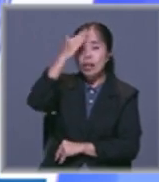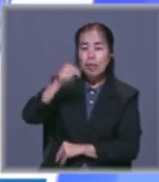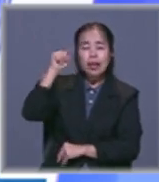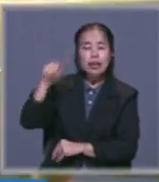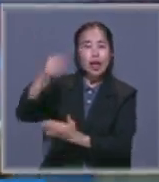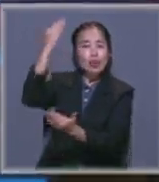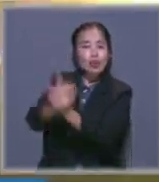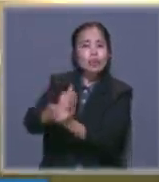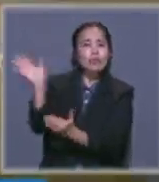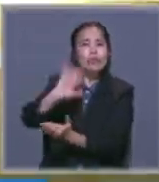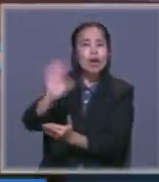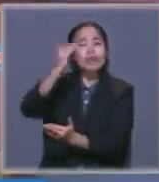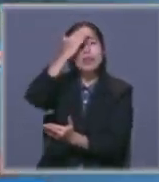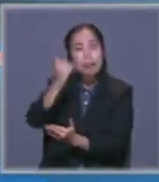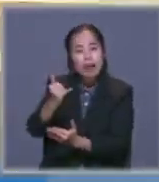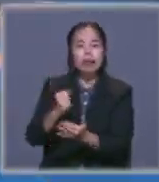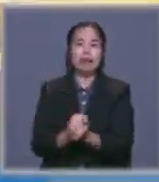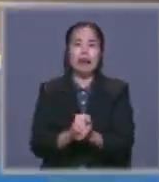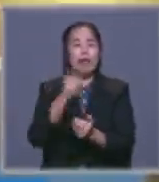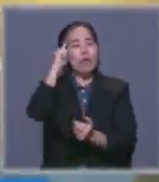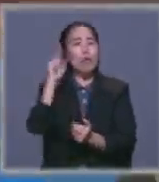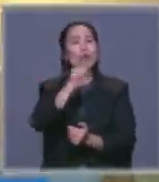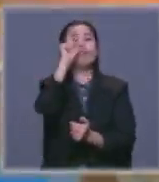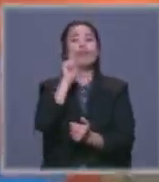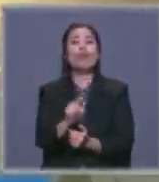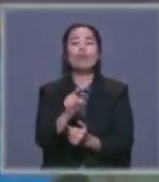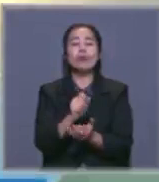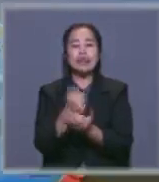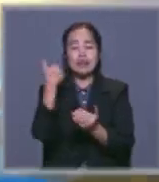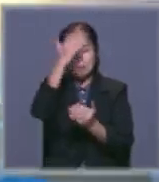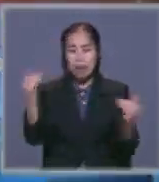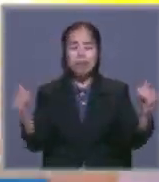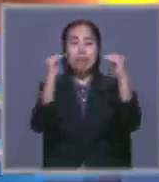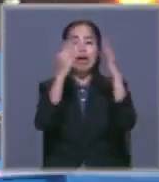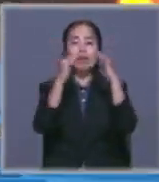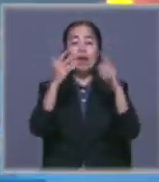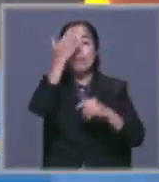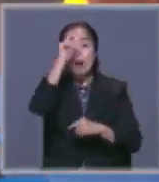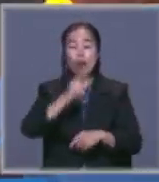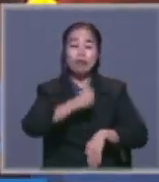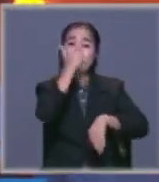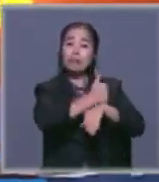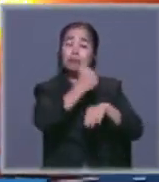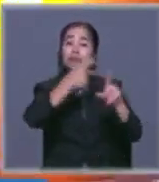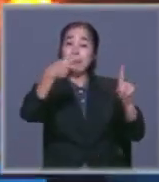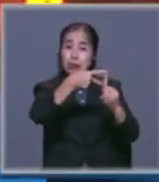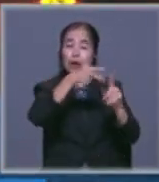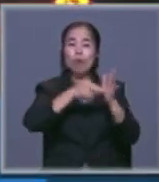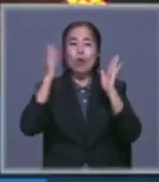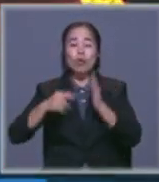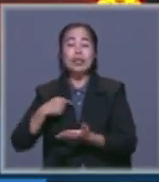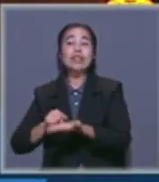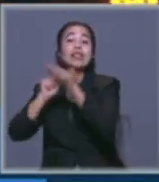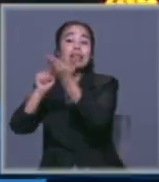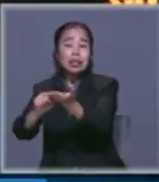ธนาธรโดนนะครับโดนระงับการปฏิบัติหน้าที่เป็นเพราะว่ากรณีธนาธรนั้นคนที่ยื่นเรื่องให้มีการสอบส